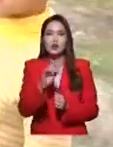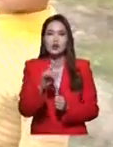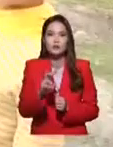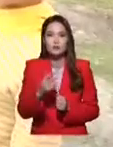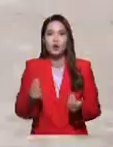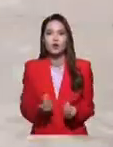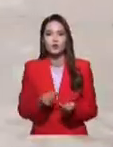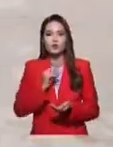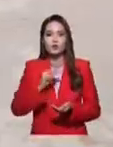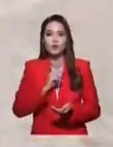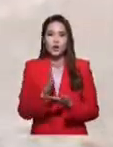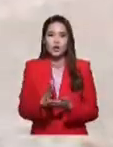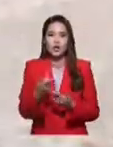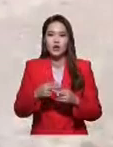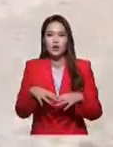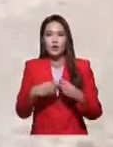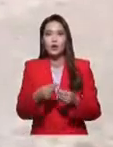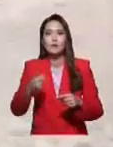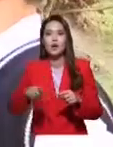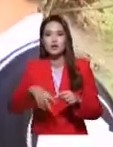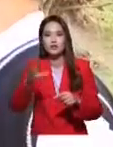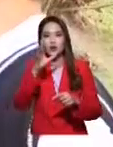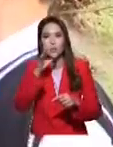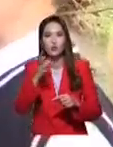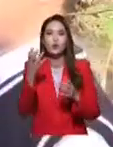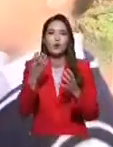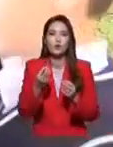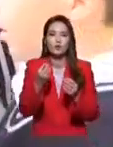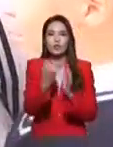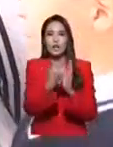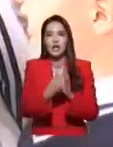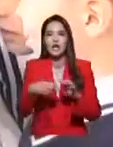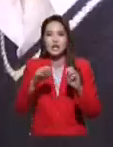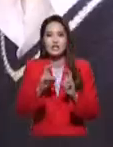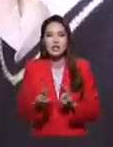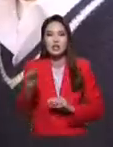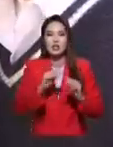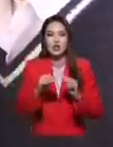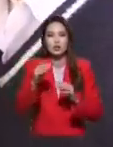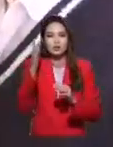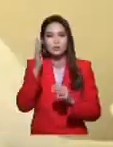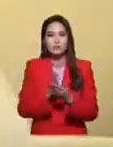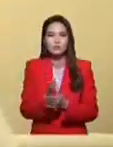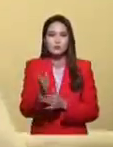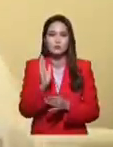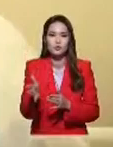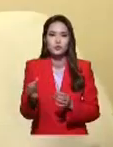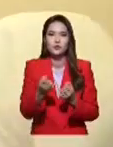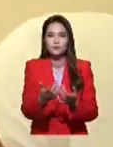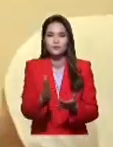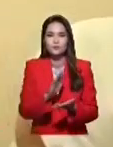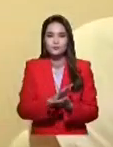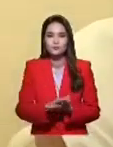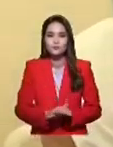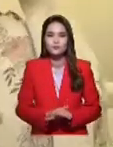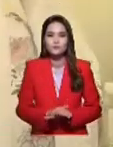жұмысы жоқ. Сондықтан отбасы алдағы уақытта дипломмен ауылға бағдарламасы бойынша шалғай елді мекендерге баруға ниетті.